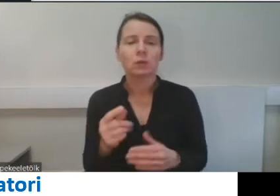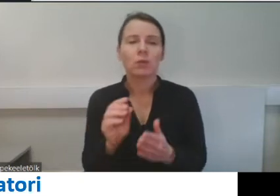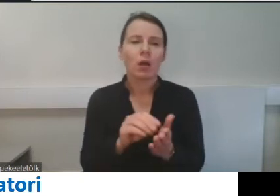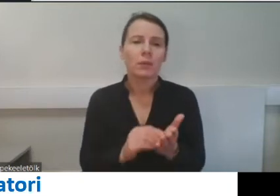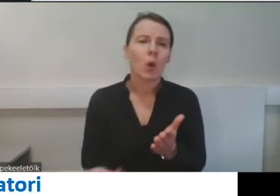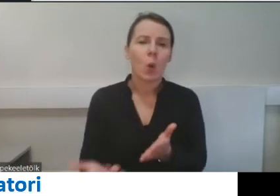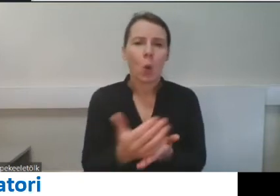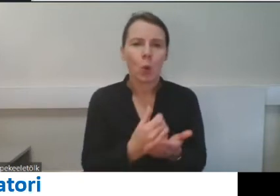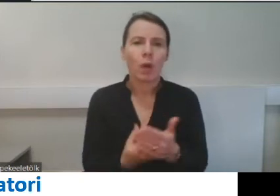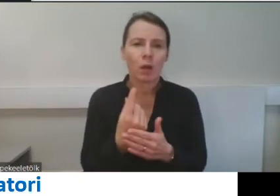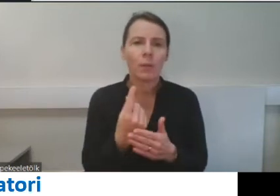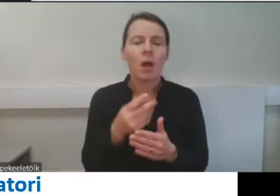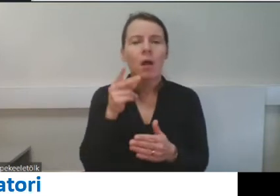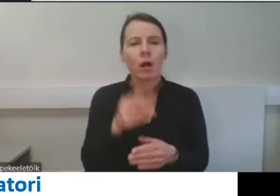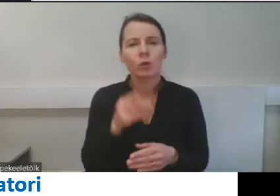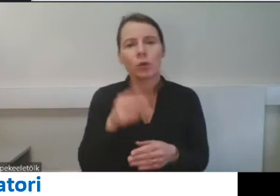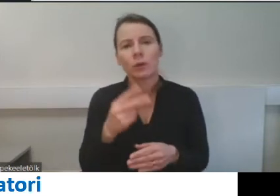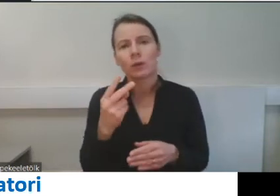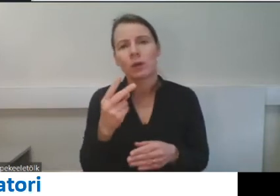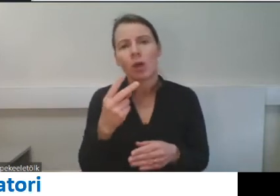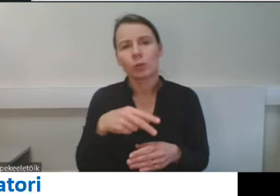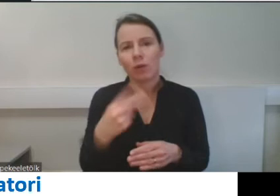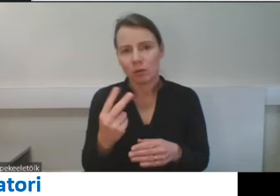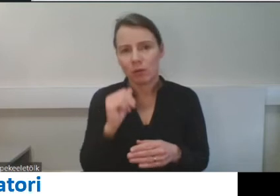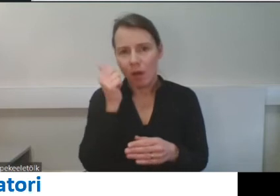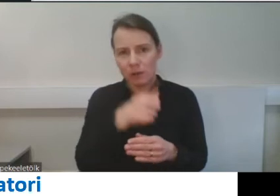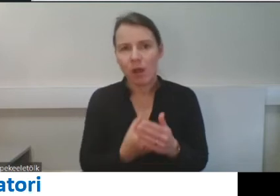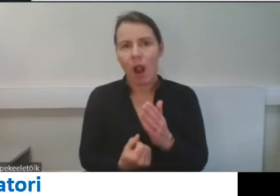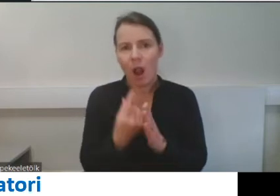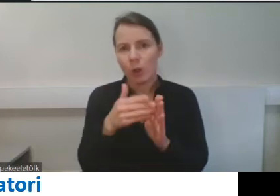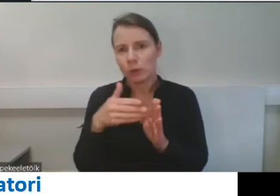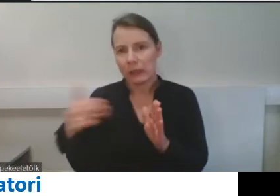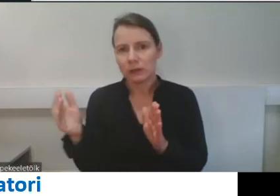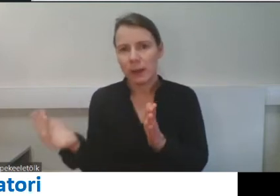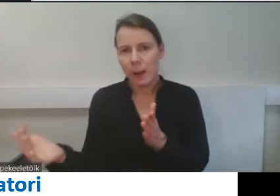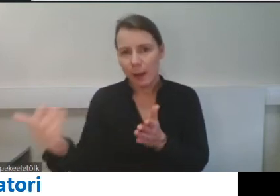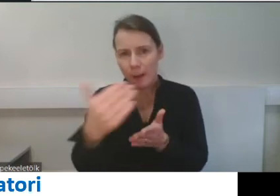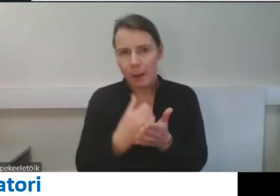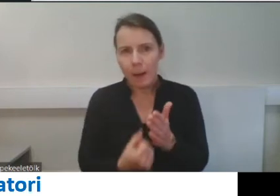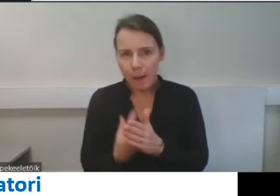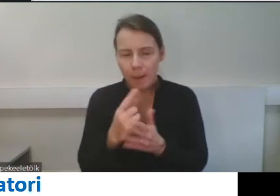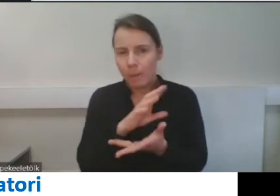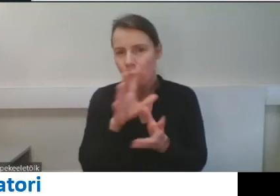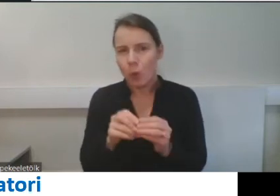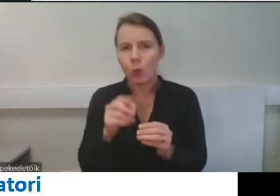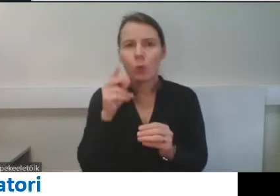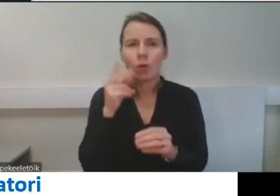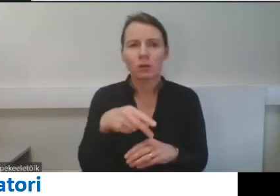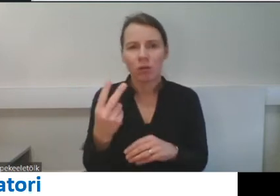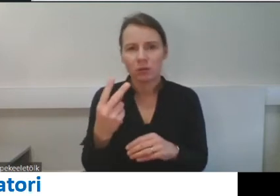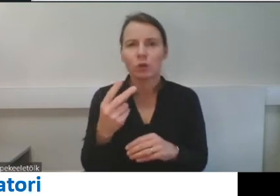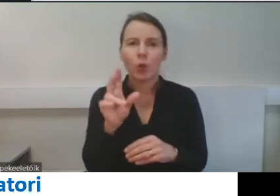milline on see suhtarv toetavate kohaliku omavalitsuse poolt osutatavate teenuste ja